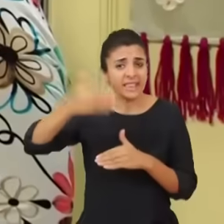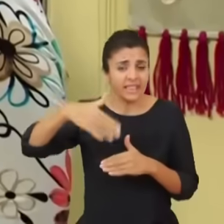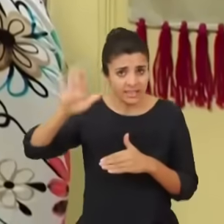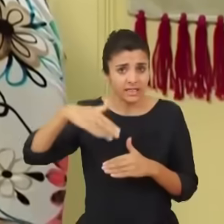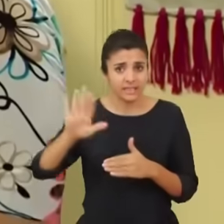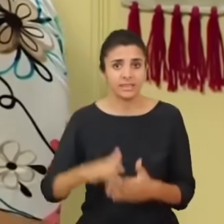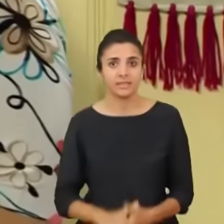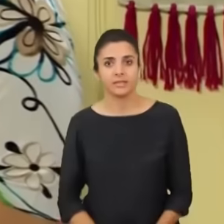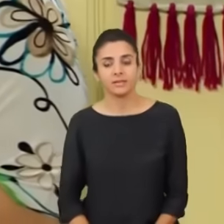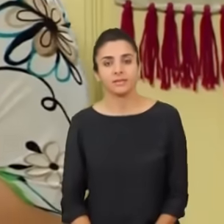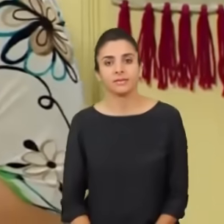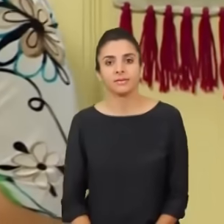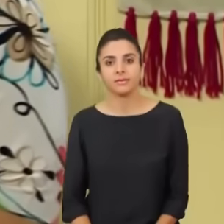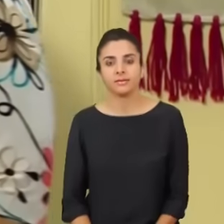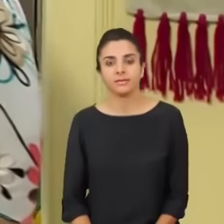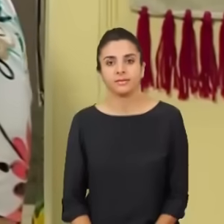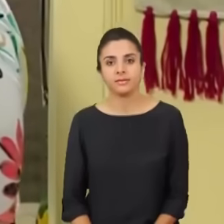Hadi